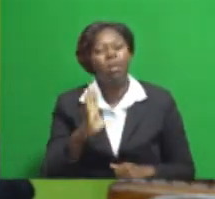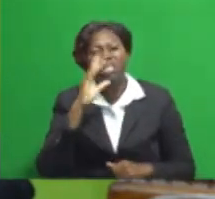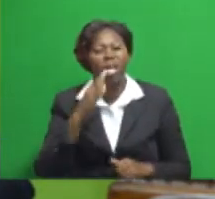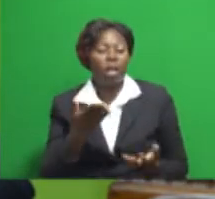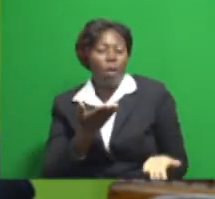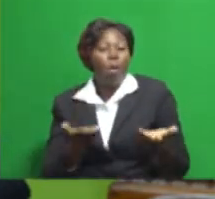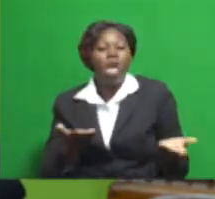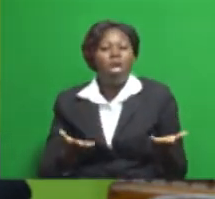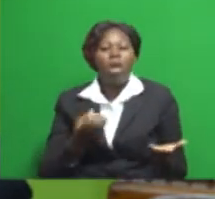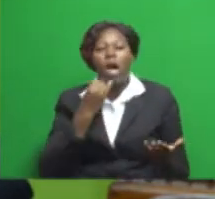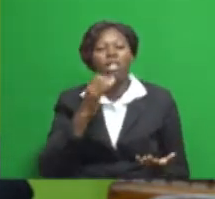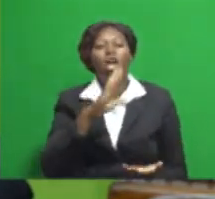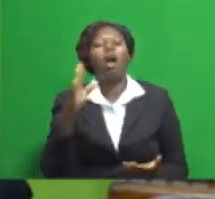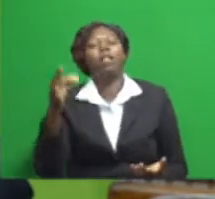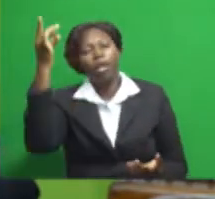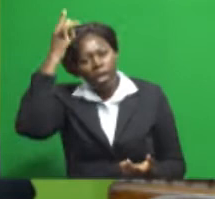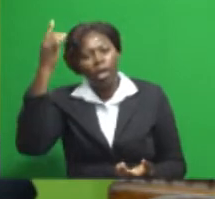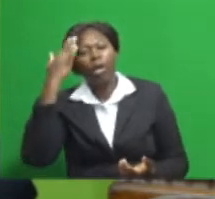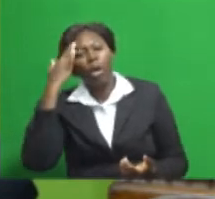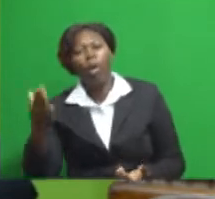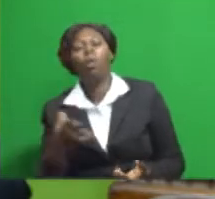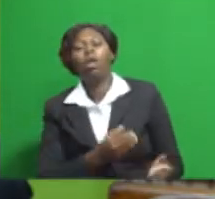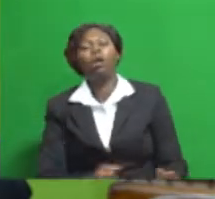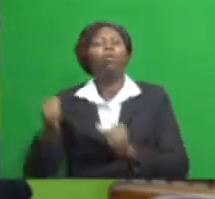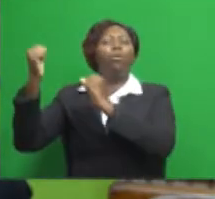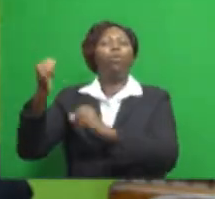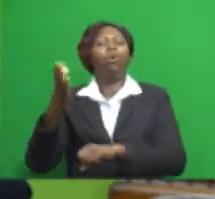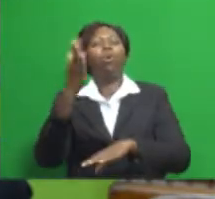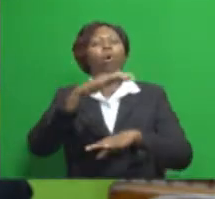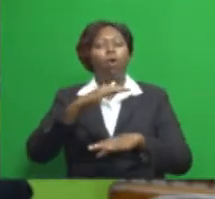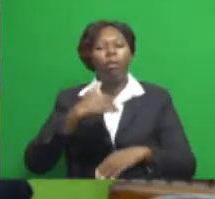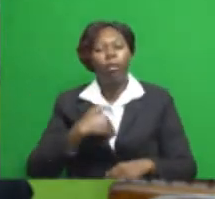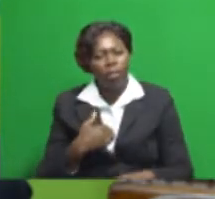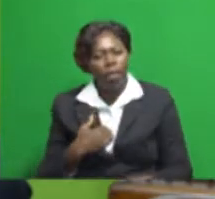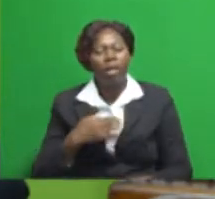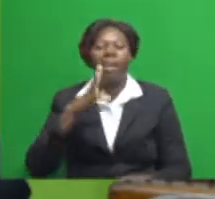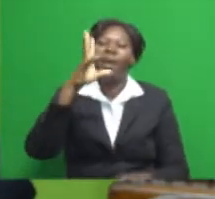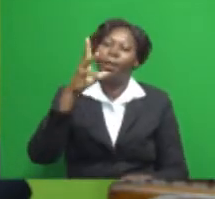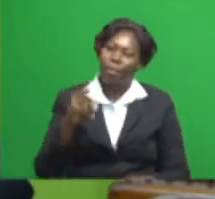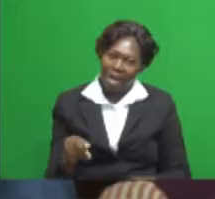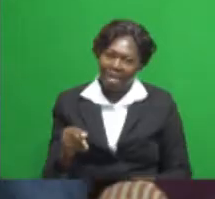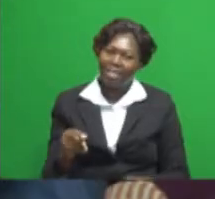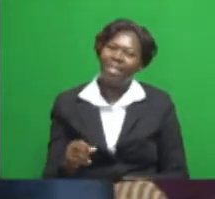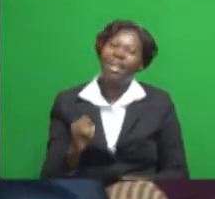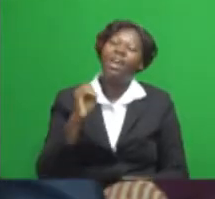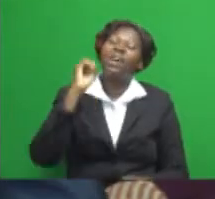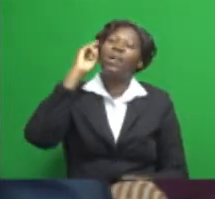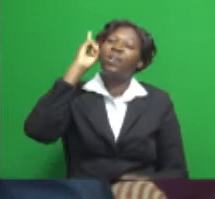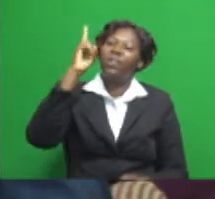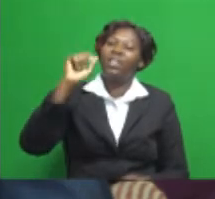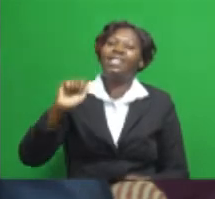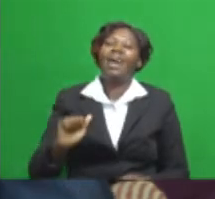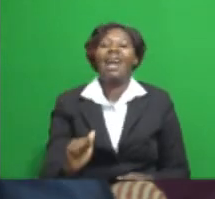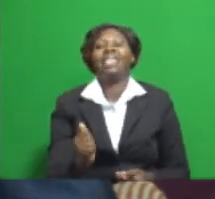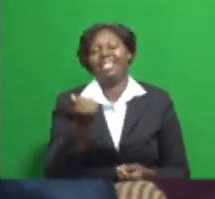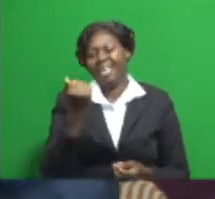kunge mwari aitwa a direct challenge. Aibva apindura zvisina kana kufungidzira. Zvisingasiye mubvunzo.